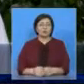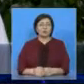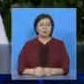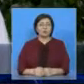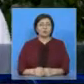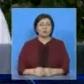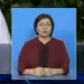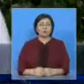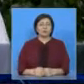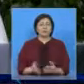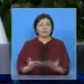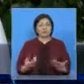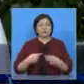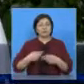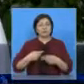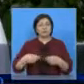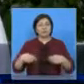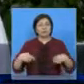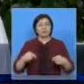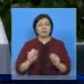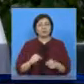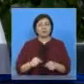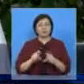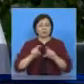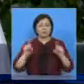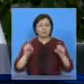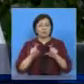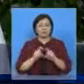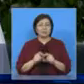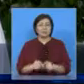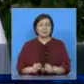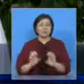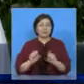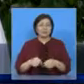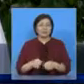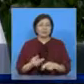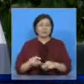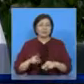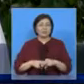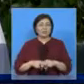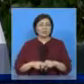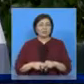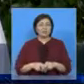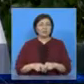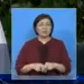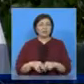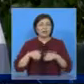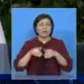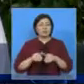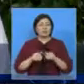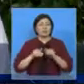ну продажи это может быть магазинной также это текстильное производство